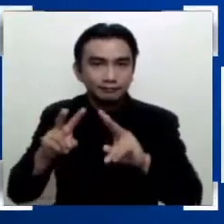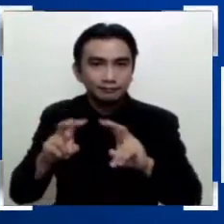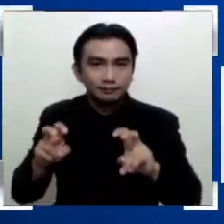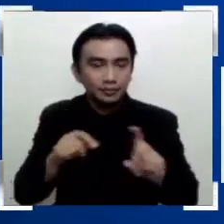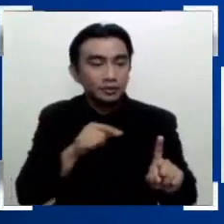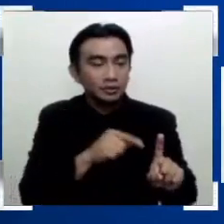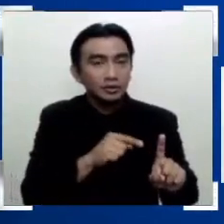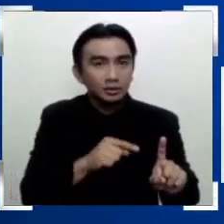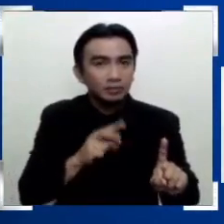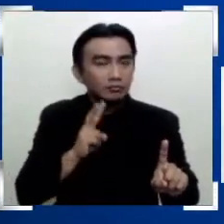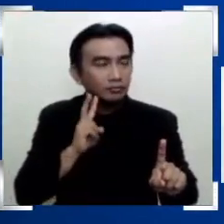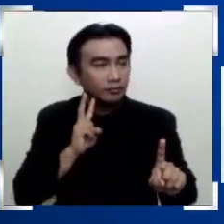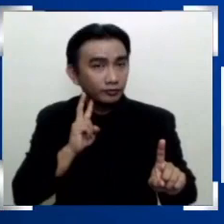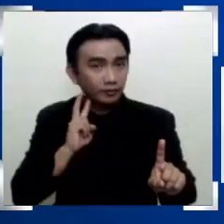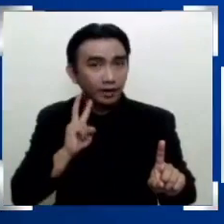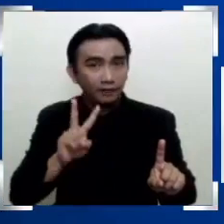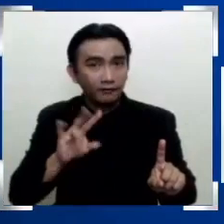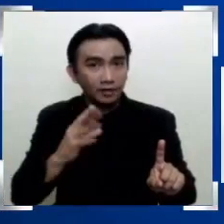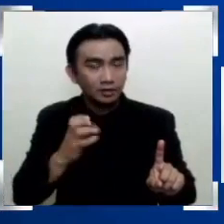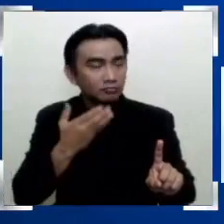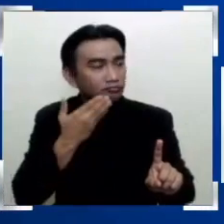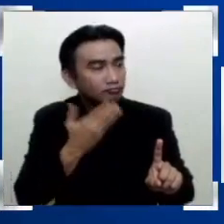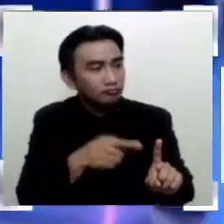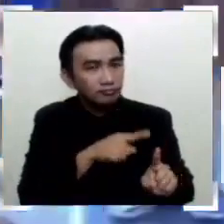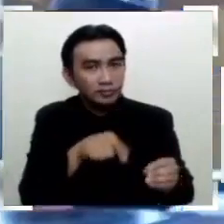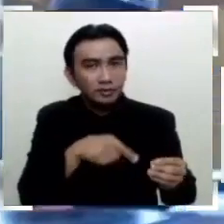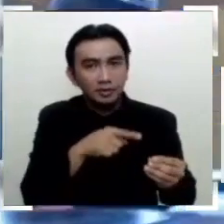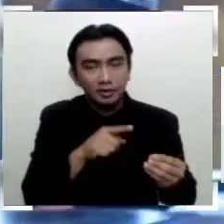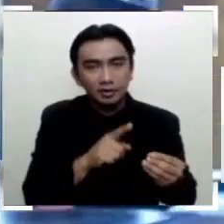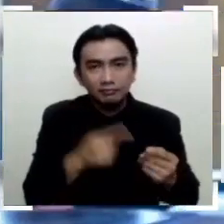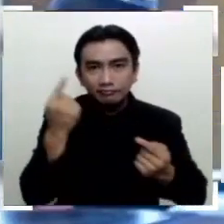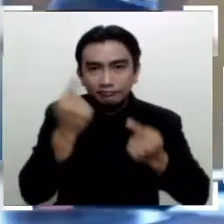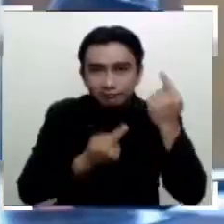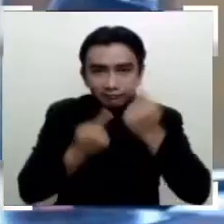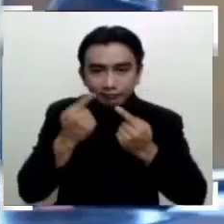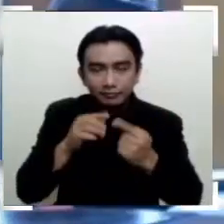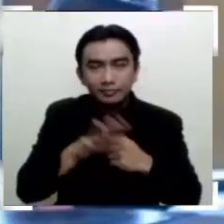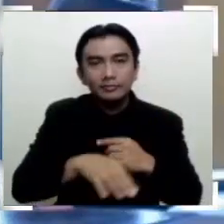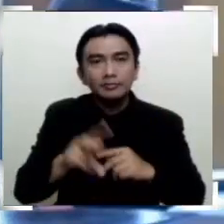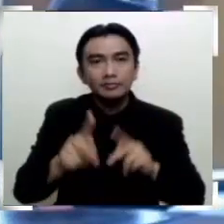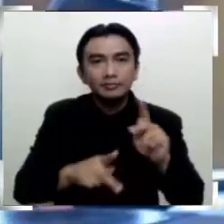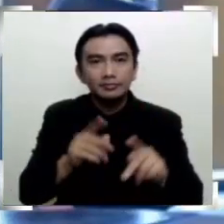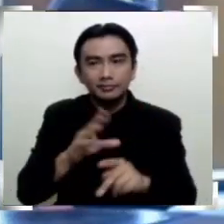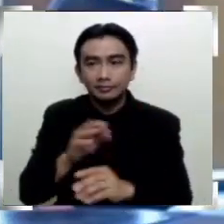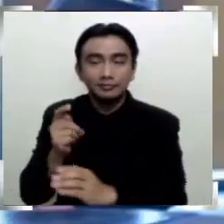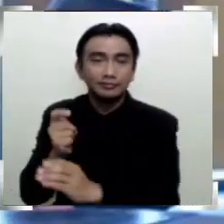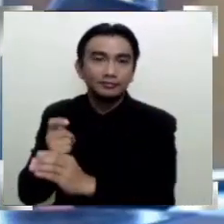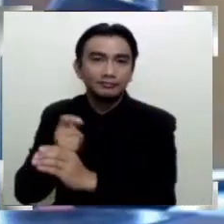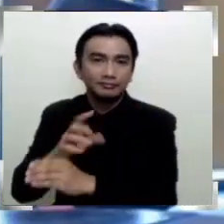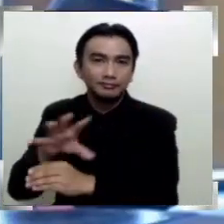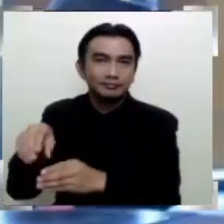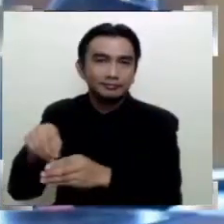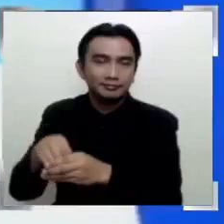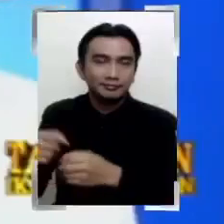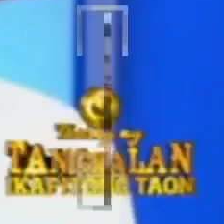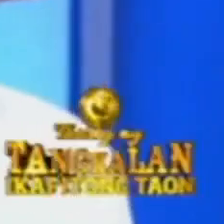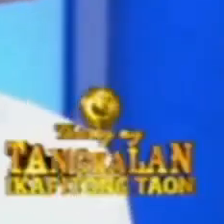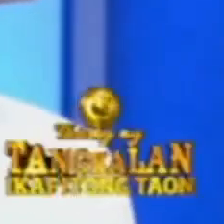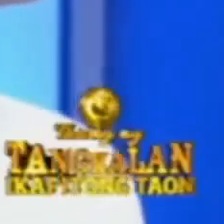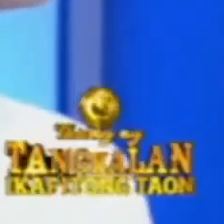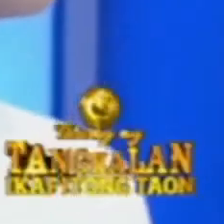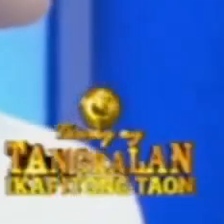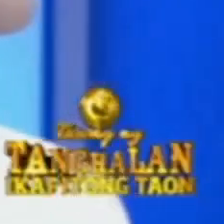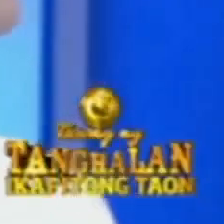concern sa mga naksidente kabilang na ang driver ng truck. Para sa GMA Integrated News, Katatibayan ang